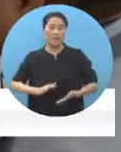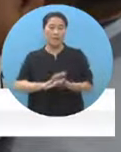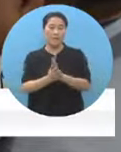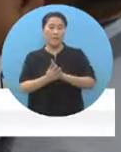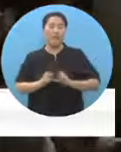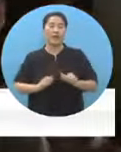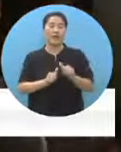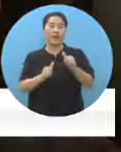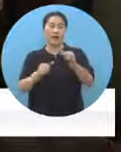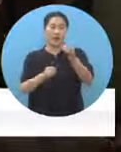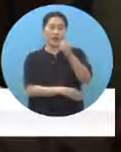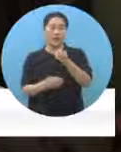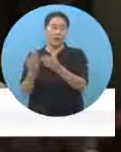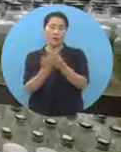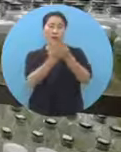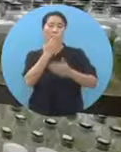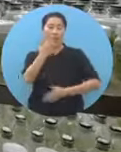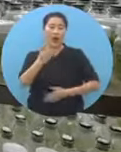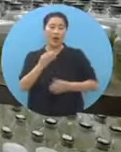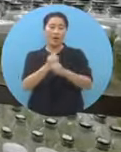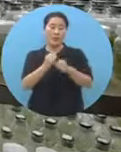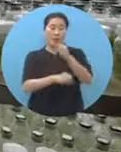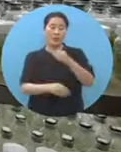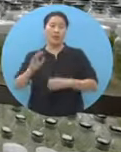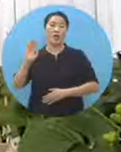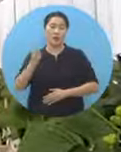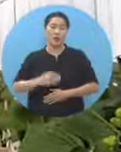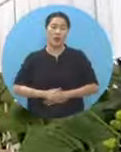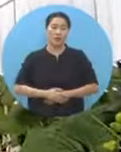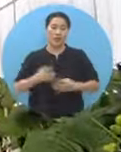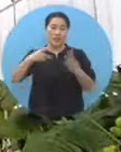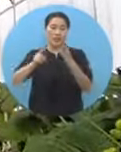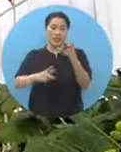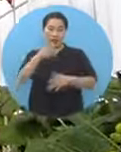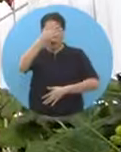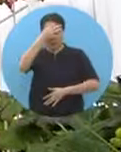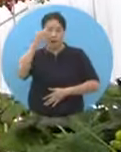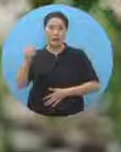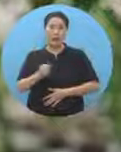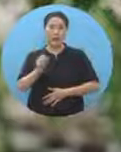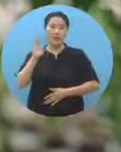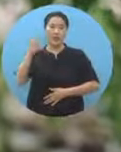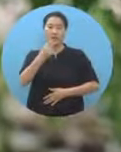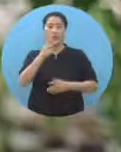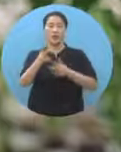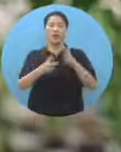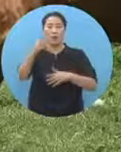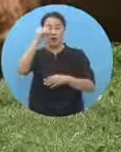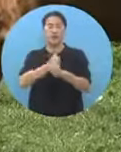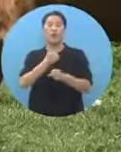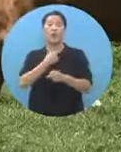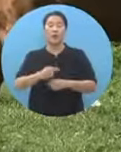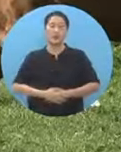대응해 지속가능한 생산기반을 확보하고 4차 산업기술을 적용해 미래 생명산업 모델을 만들어간다는